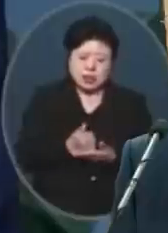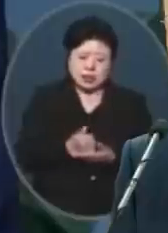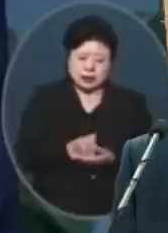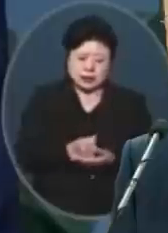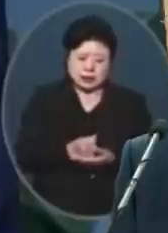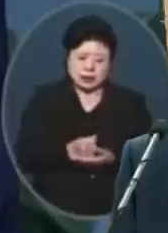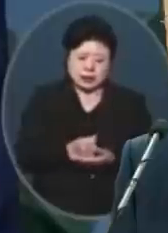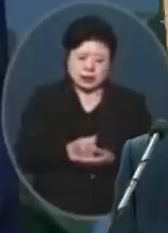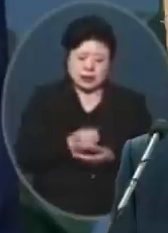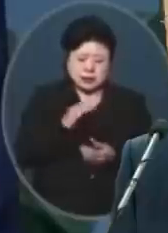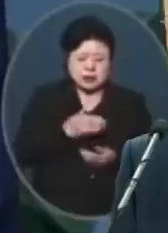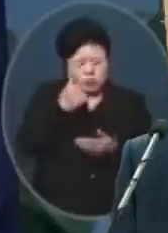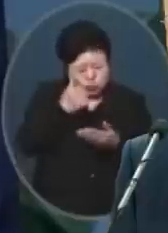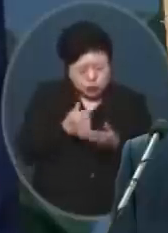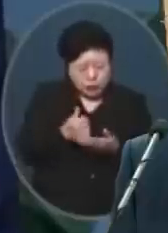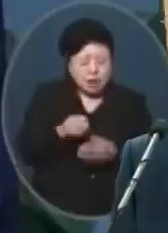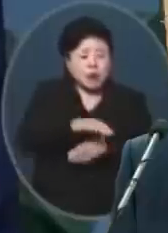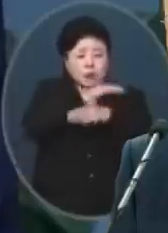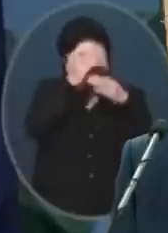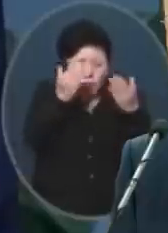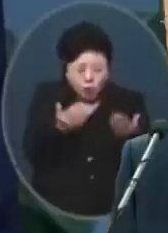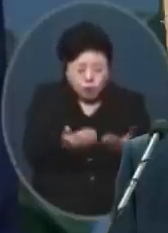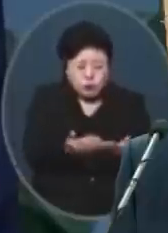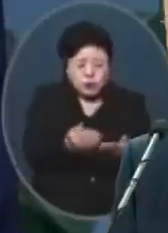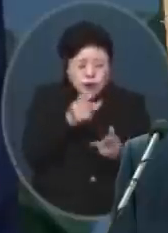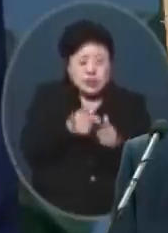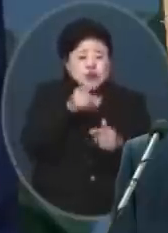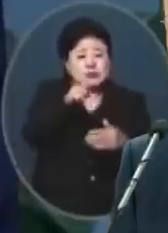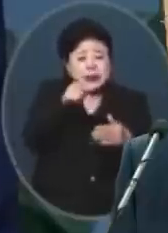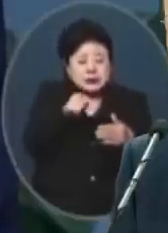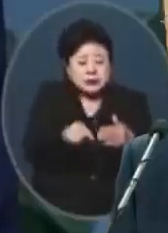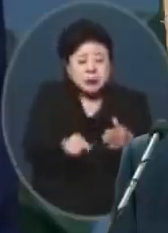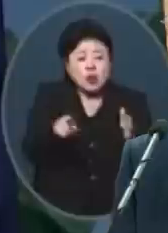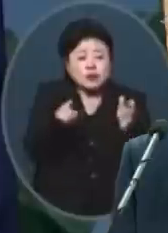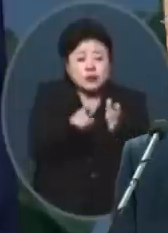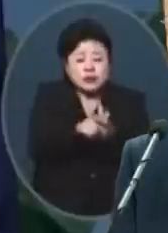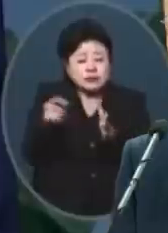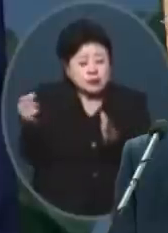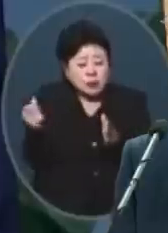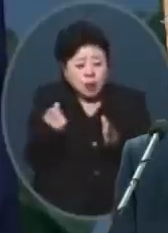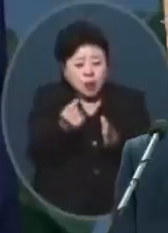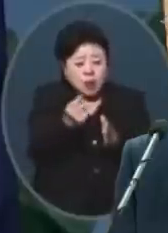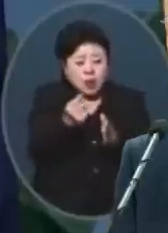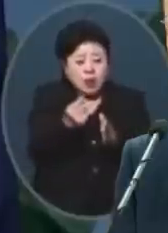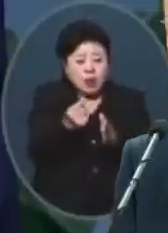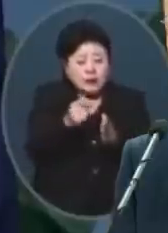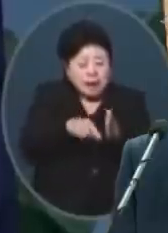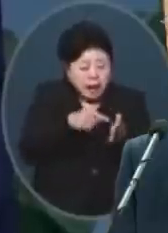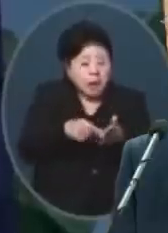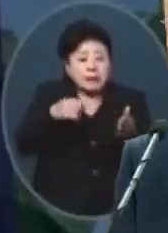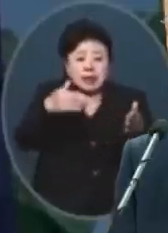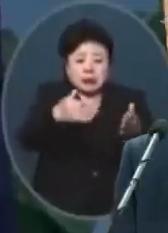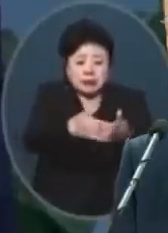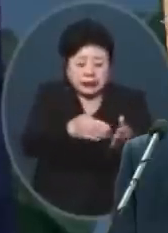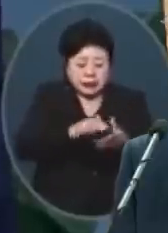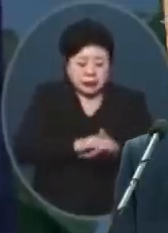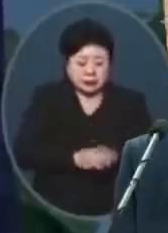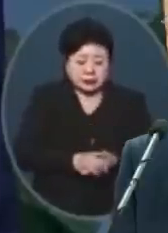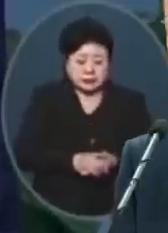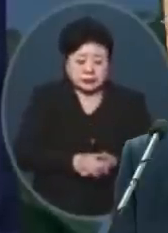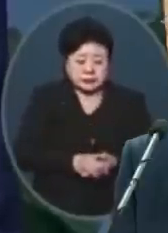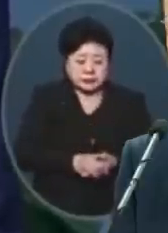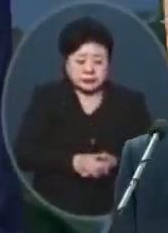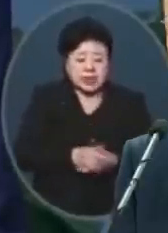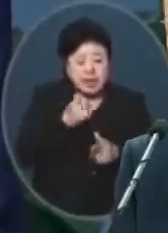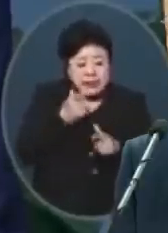지을 잘못된 죄도 그리스도 안에서 믿음으로 다 청산해 버린 것입니다